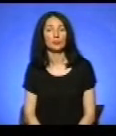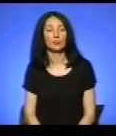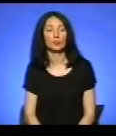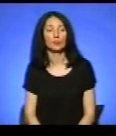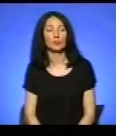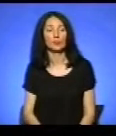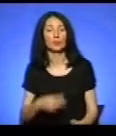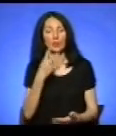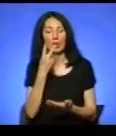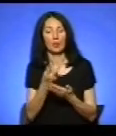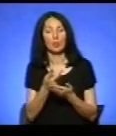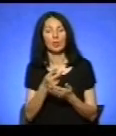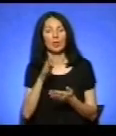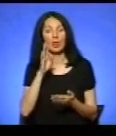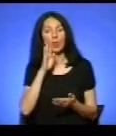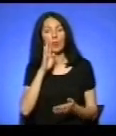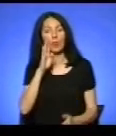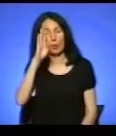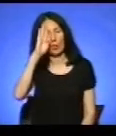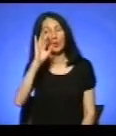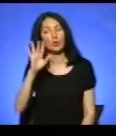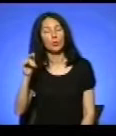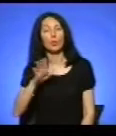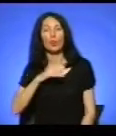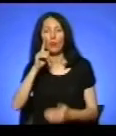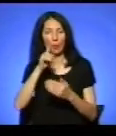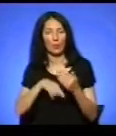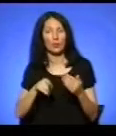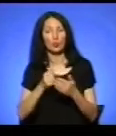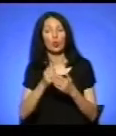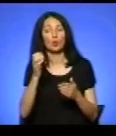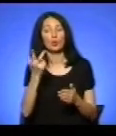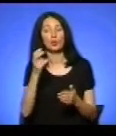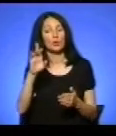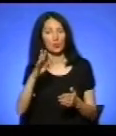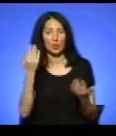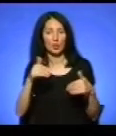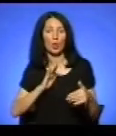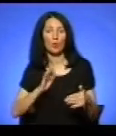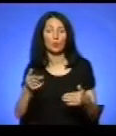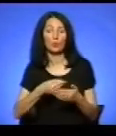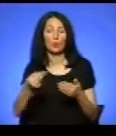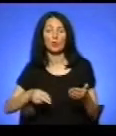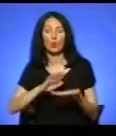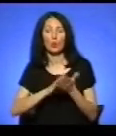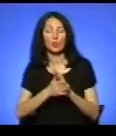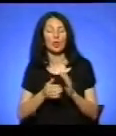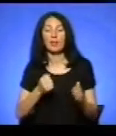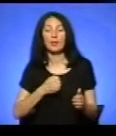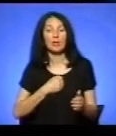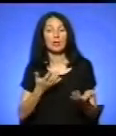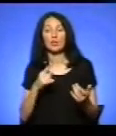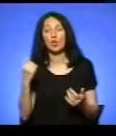Ну, бачите, пан Володимир був певний, що до 3 серпня на другому етапі вже будуть підписані угоди. На жаль, ще жодної угоди